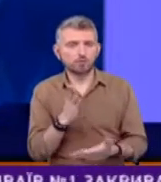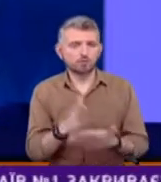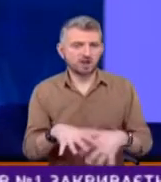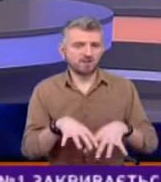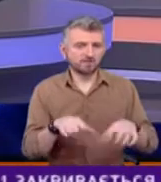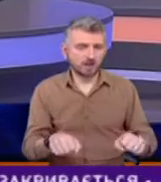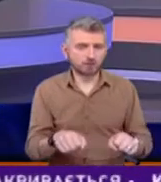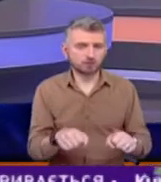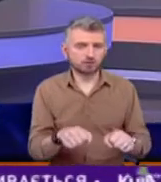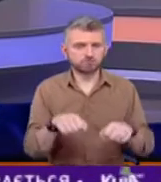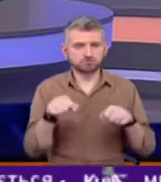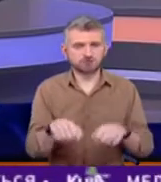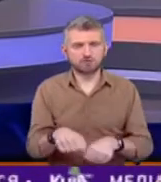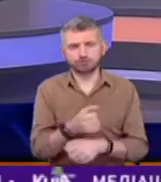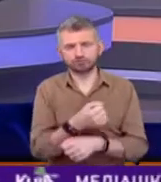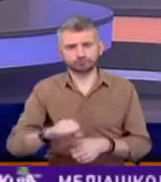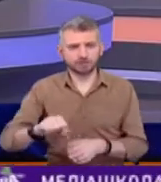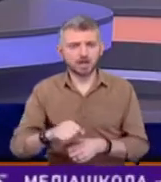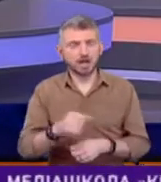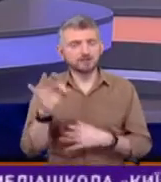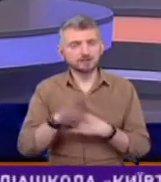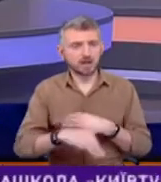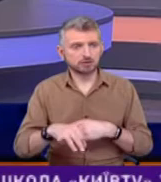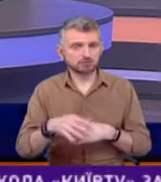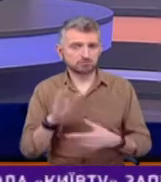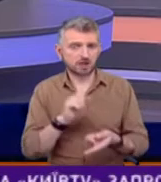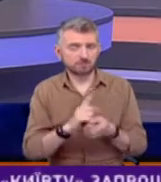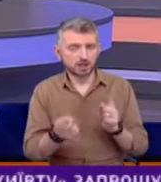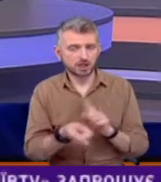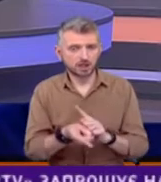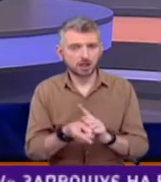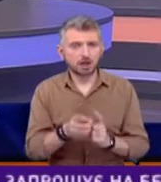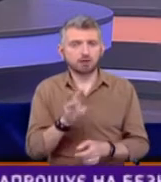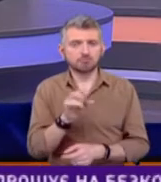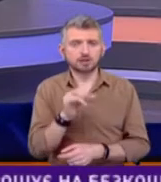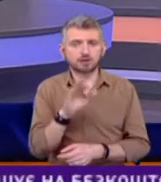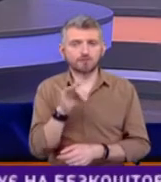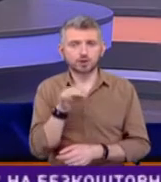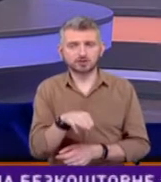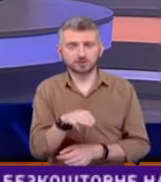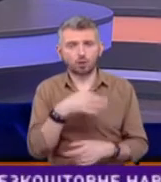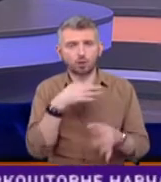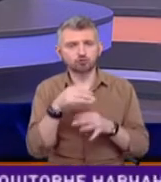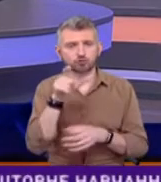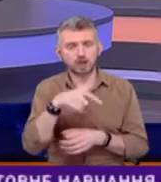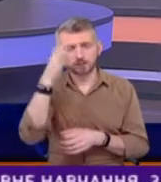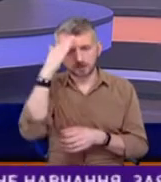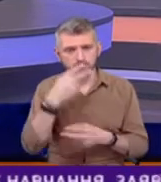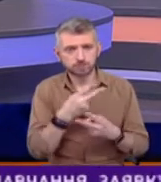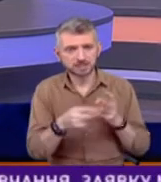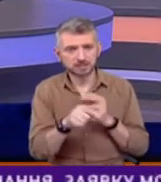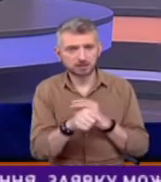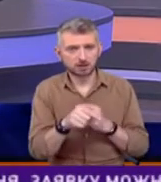він потісняє право. Ну, в західних демократіях навпаки. Манафорт, консультант Трампа сидить.